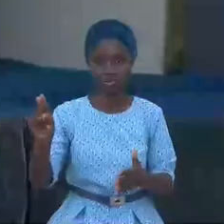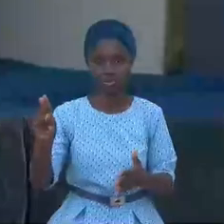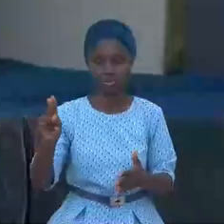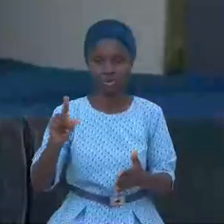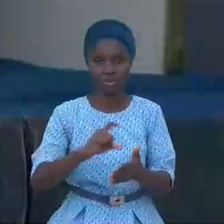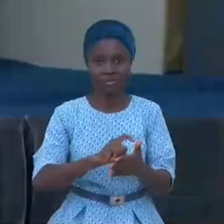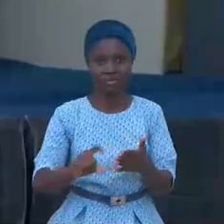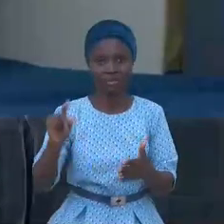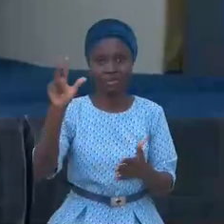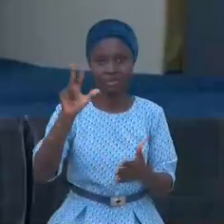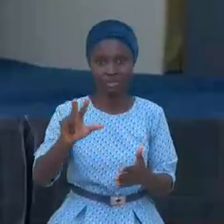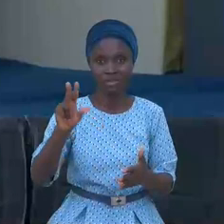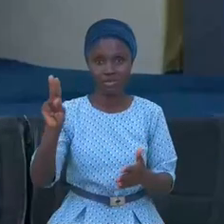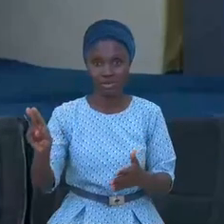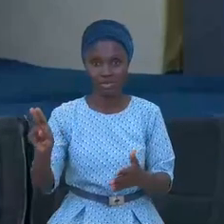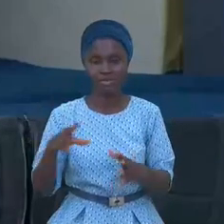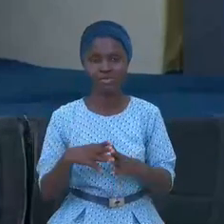11,